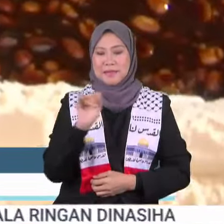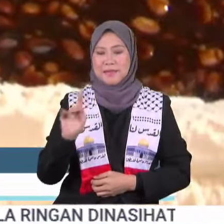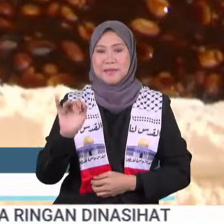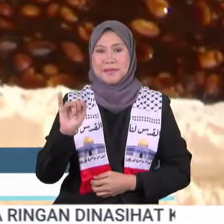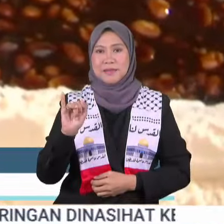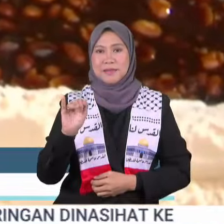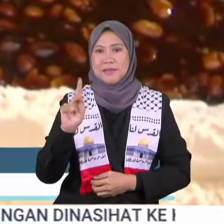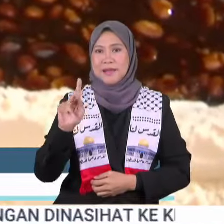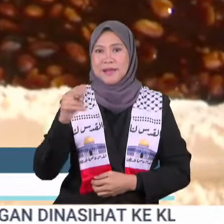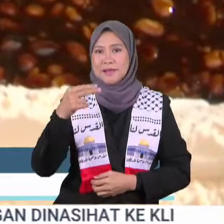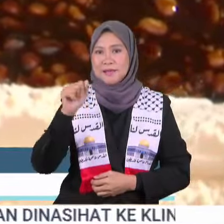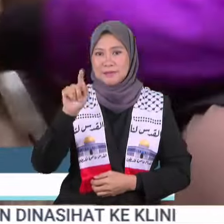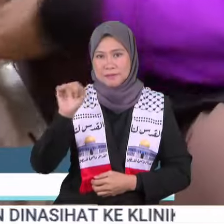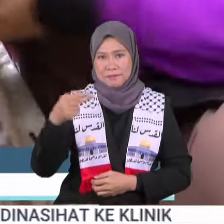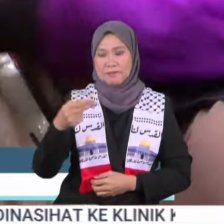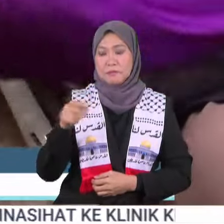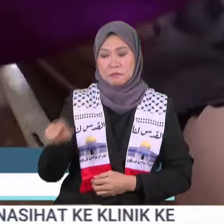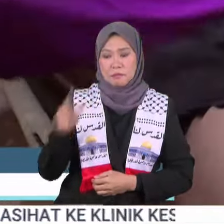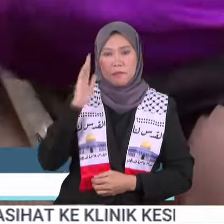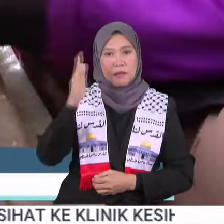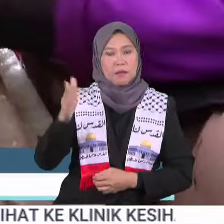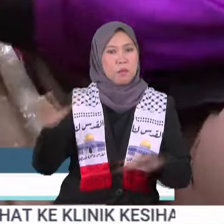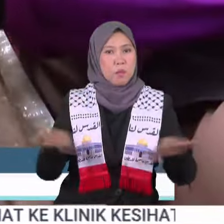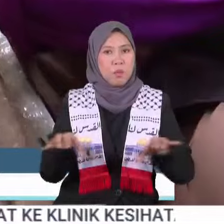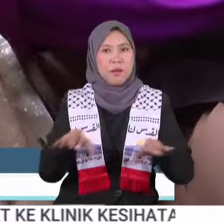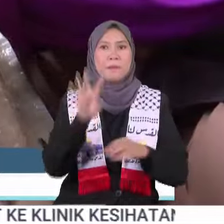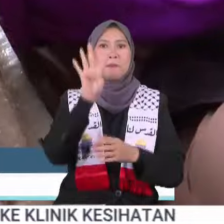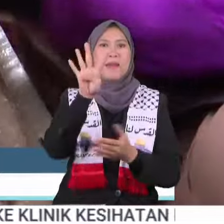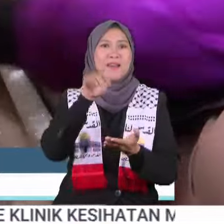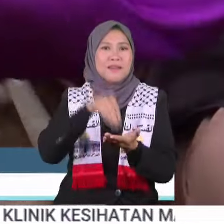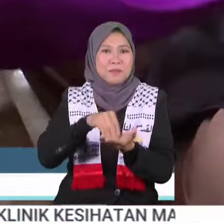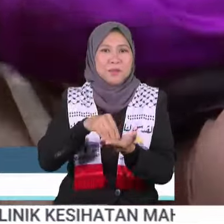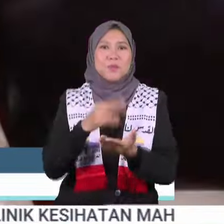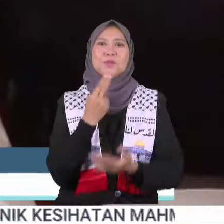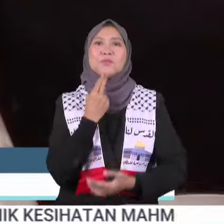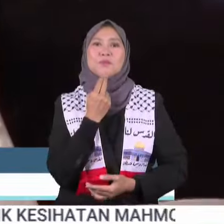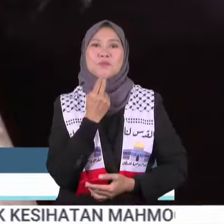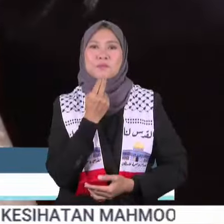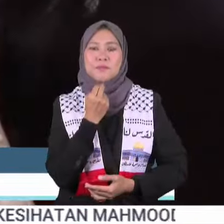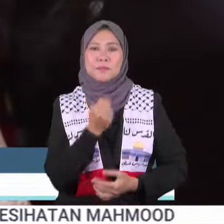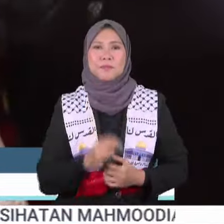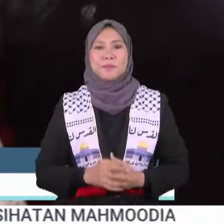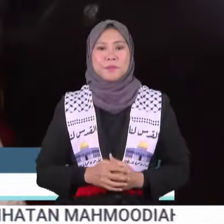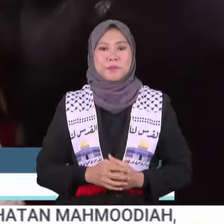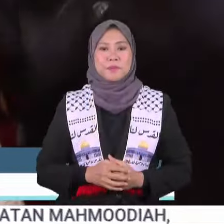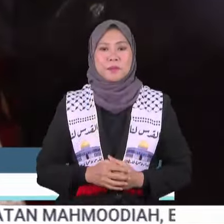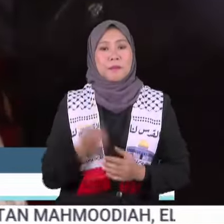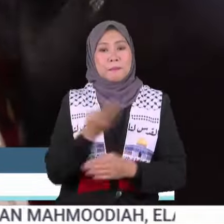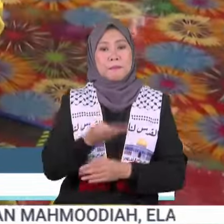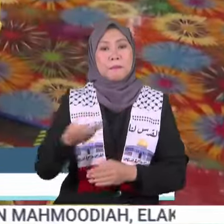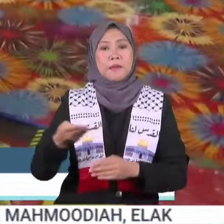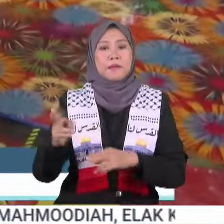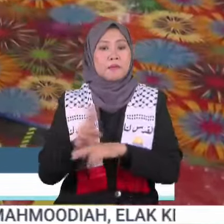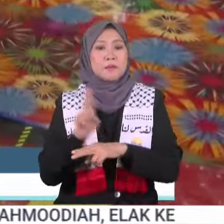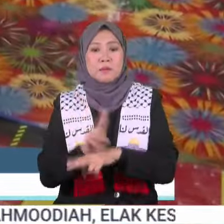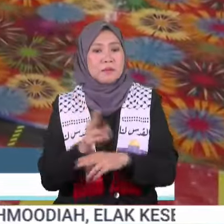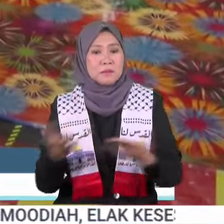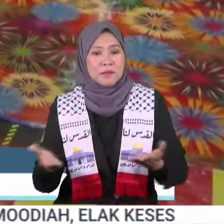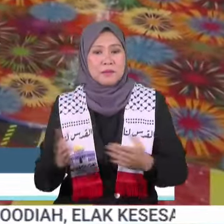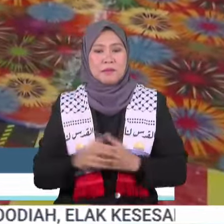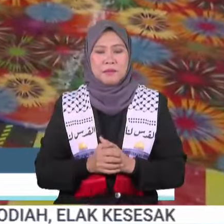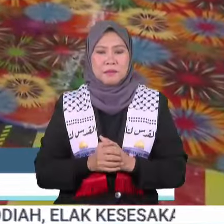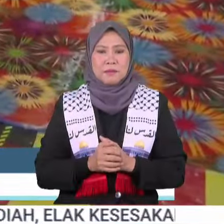dia dan anaknya itu akan menghasilkan 4000 biji coklat n antara bahan yang digunakan ialah